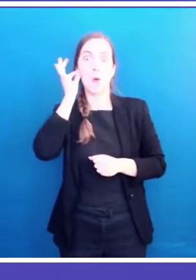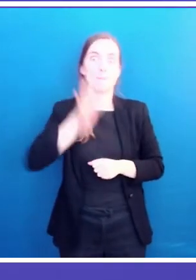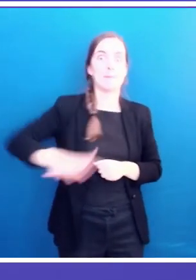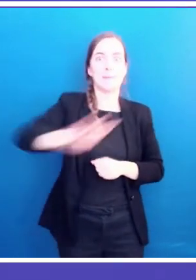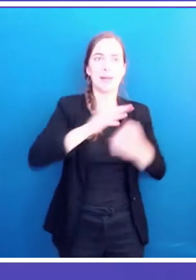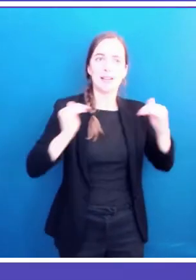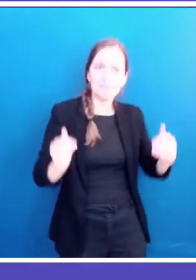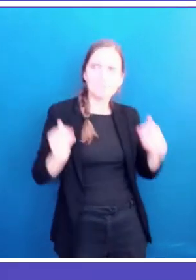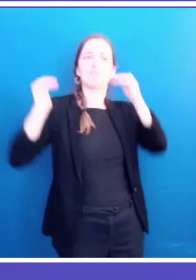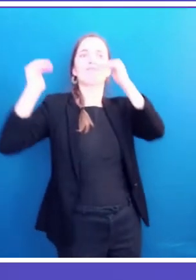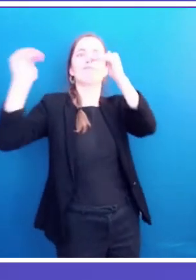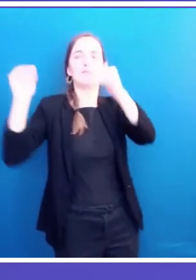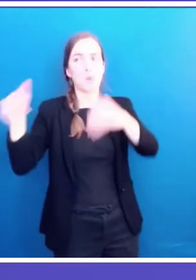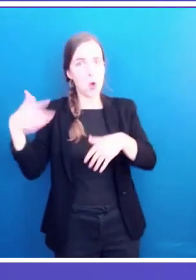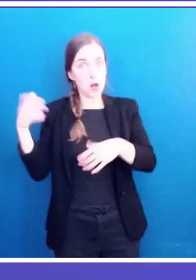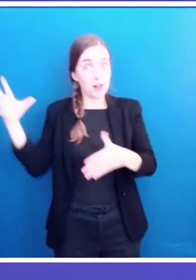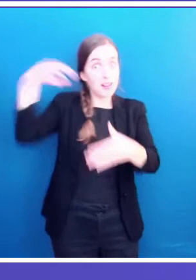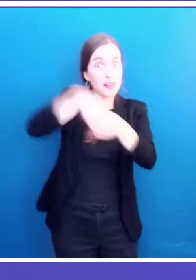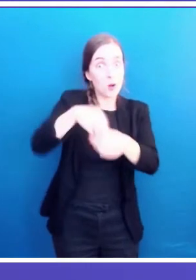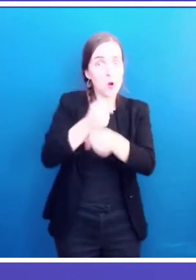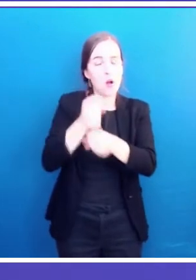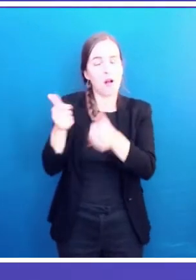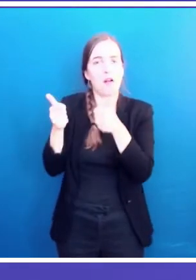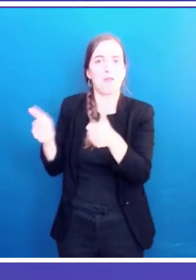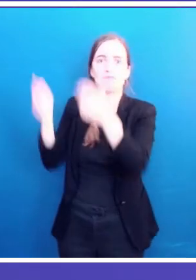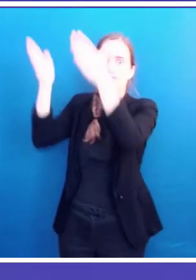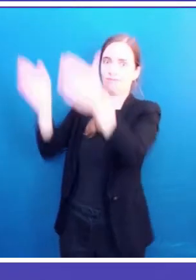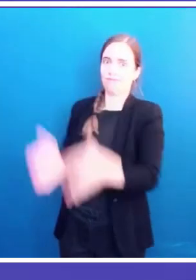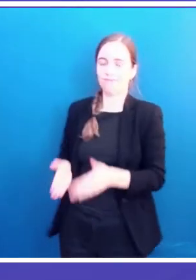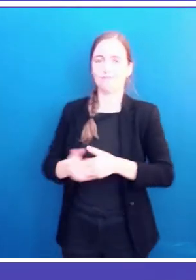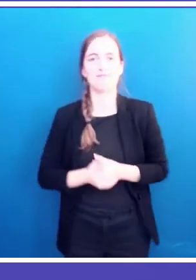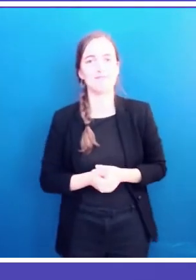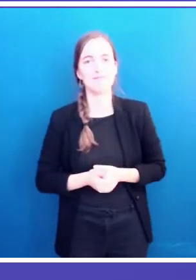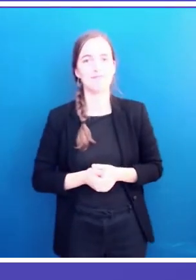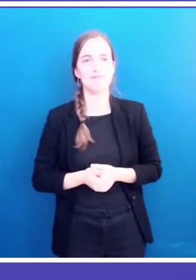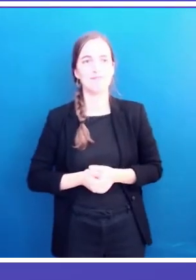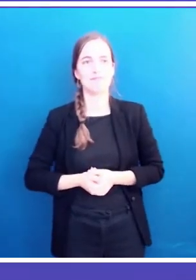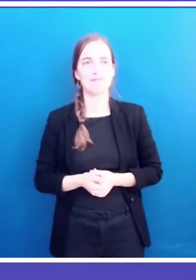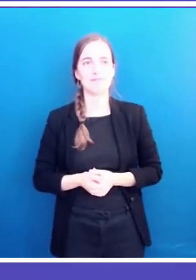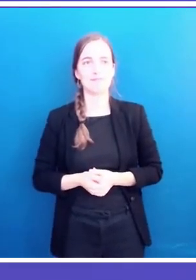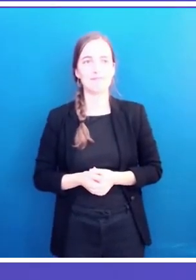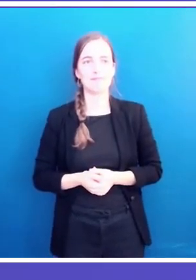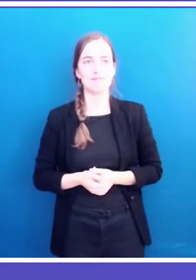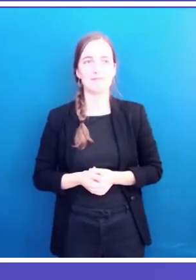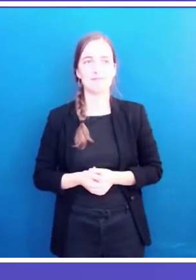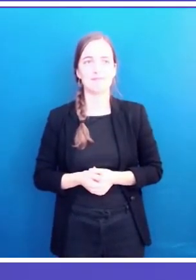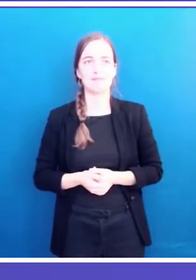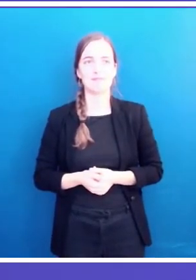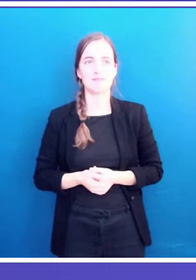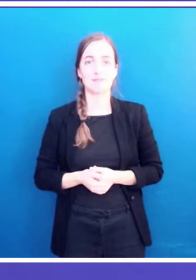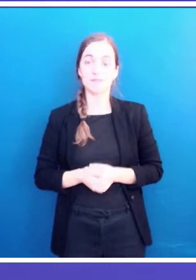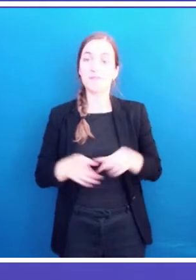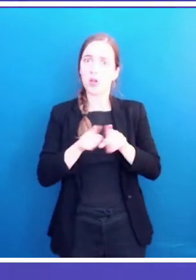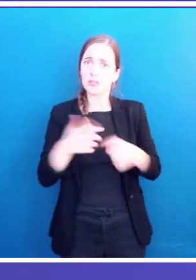وسيكون من المشوق العمل معها على مستوى البلدية، وبالتالي